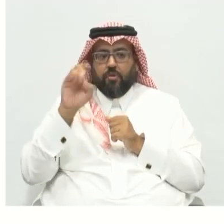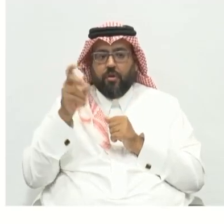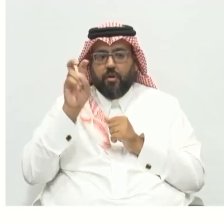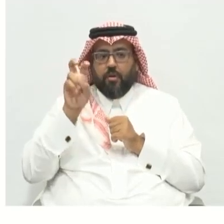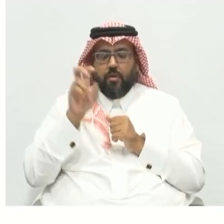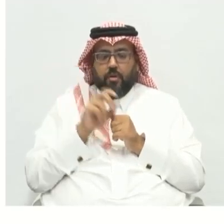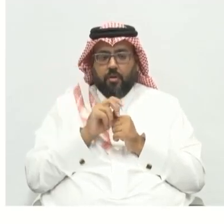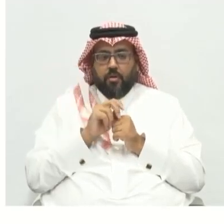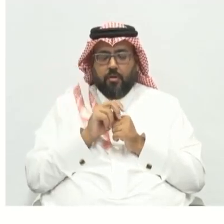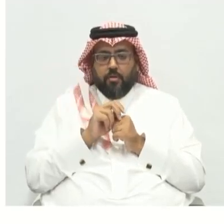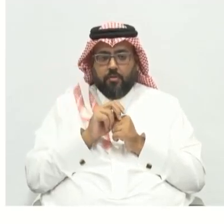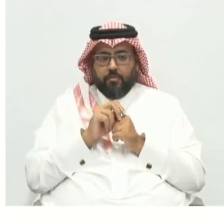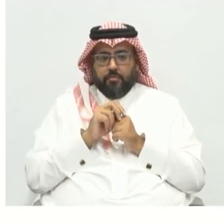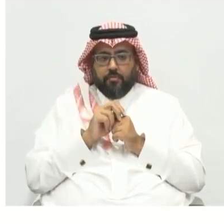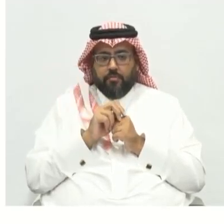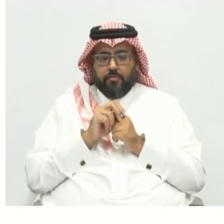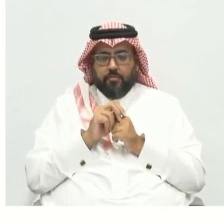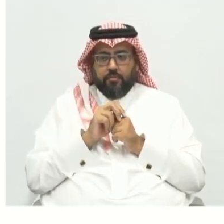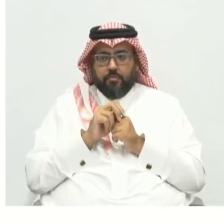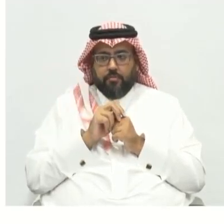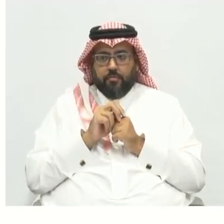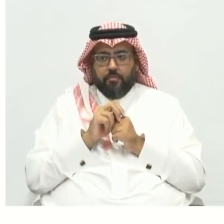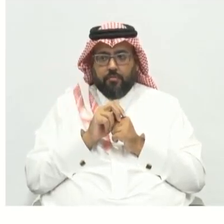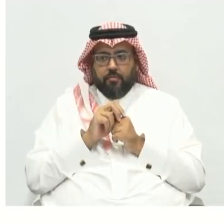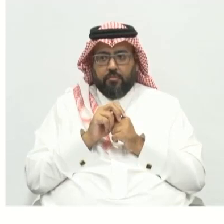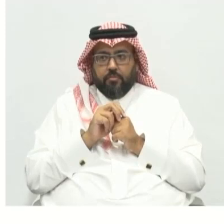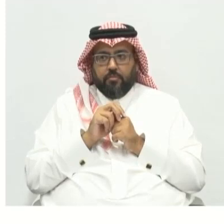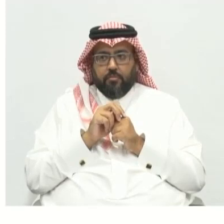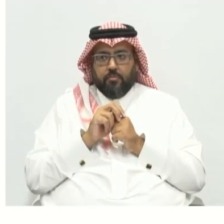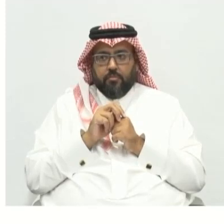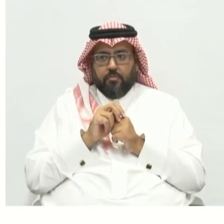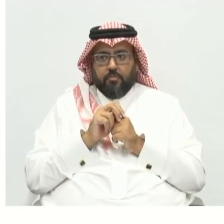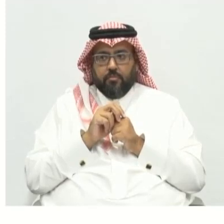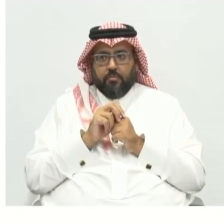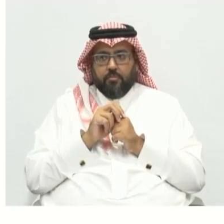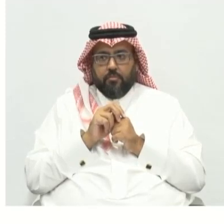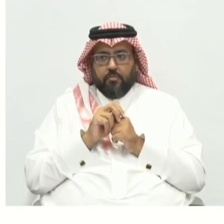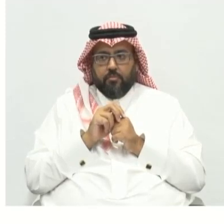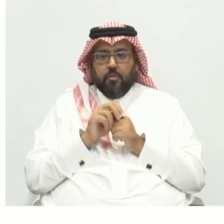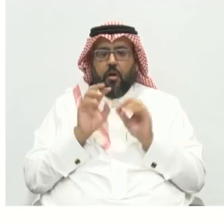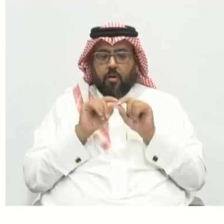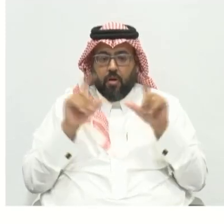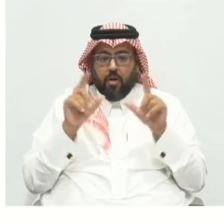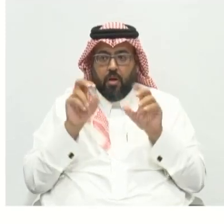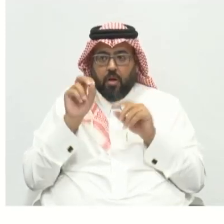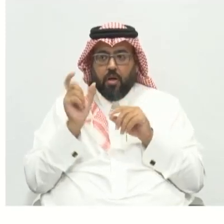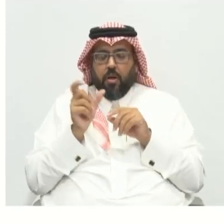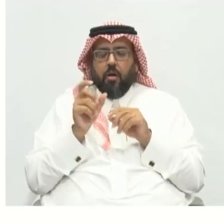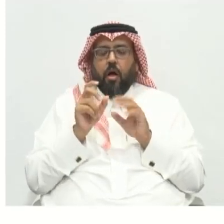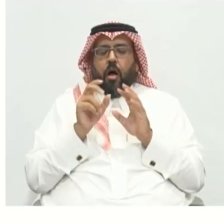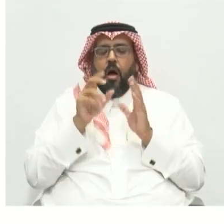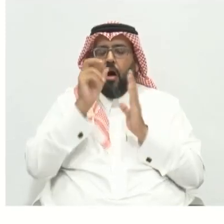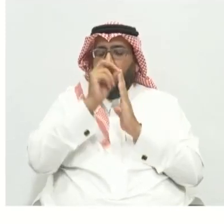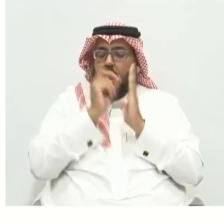عامه مجرده وما المقصود بالعام المجرده المقصود بذلك انها تتميز القاعده القانونيه